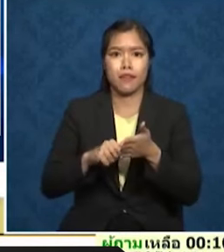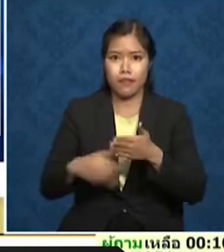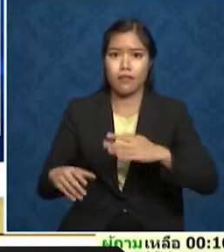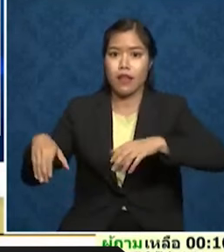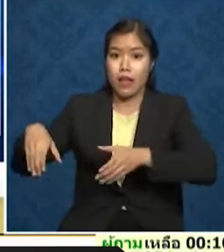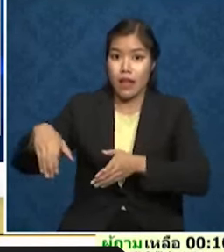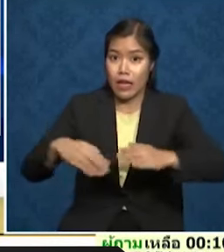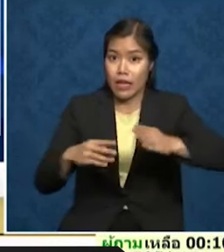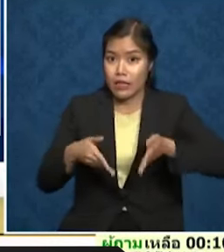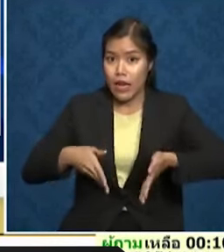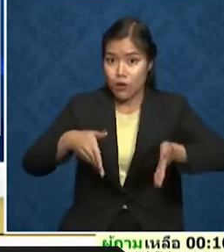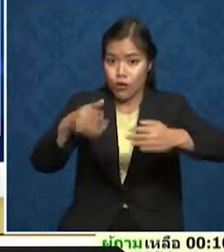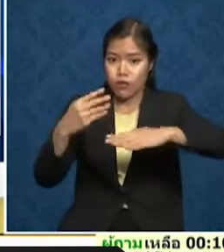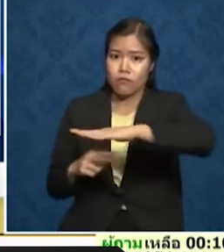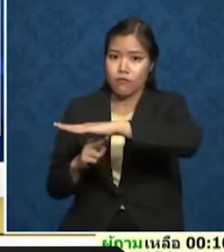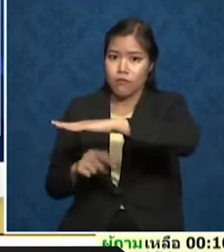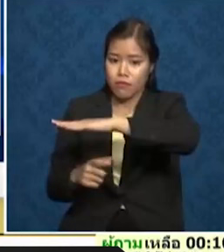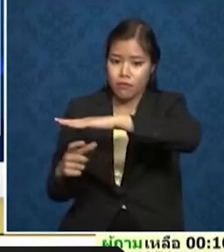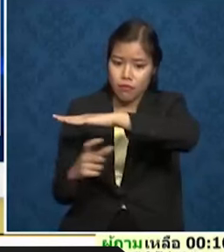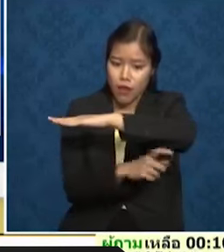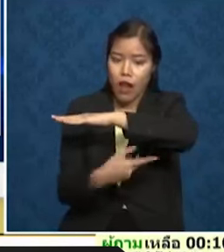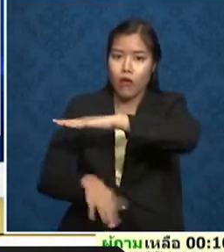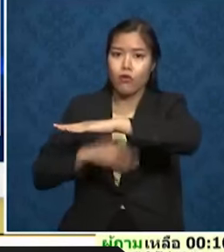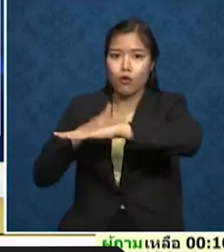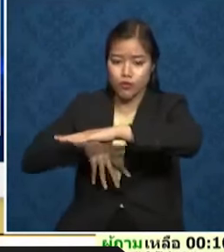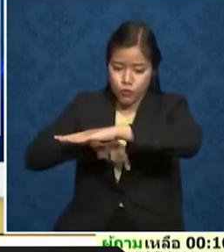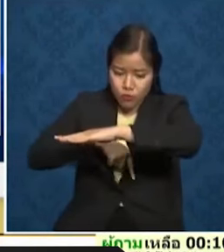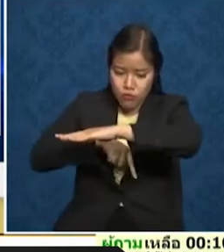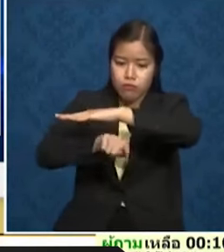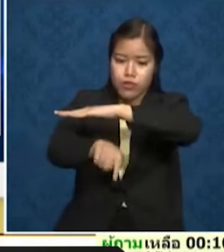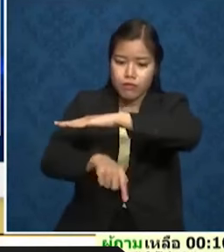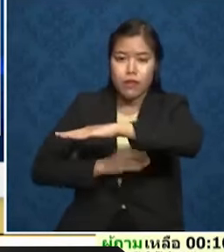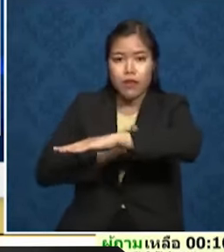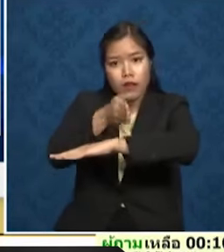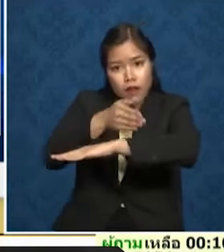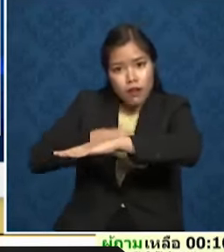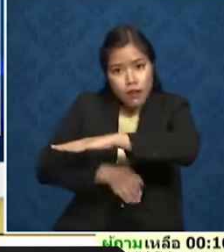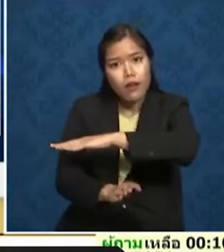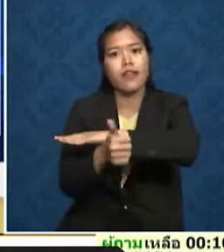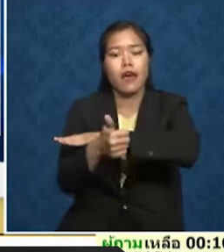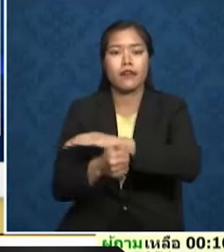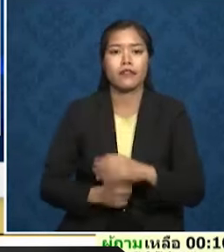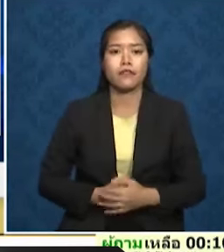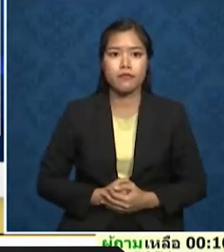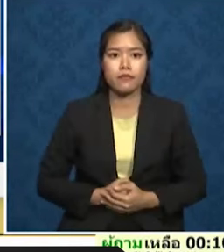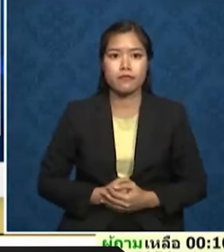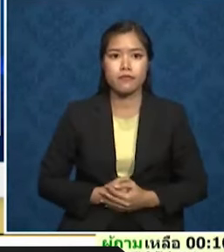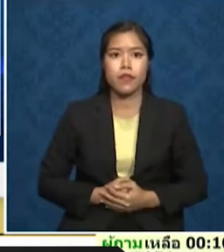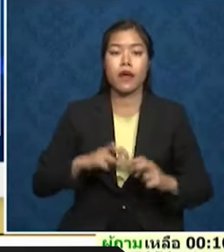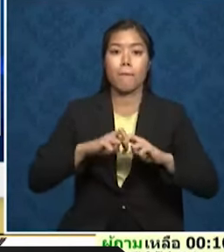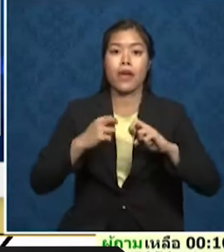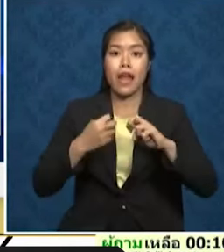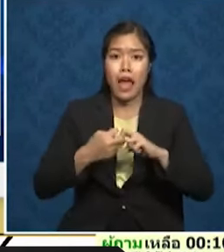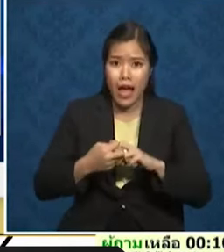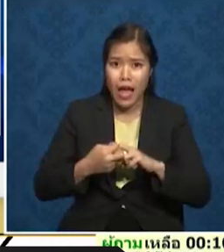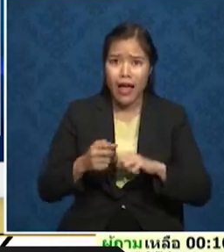สามารถสัญจรเดินทางไปได้นี่คือประเด็นคำถามแรกของท่านสมาชิกค่ะปัญหาแล้วก็ความ